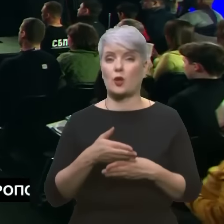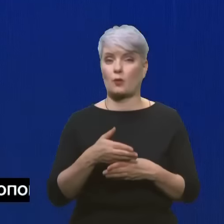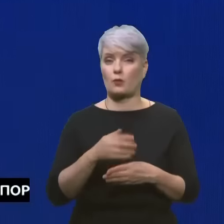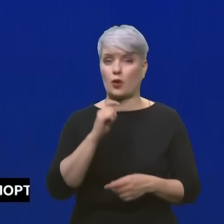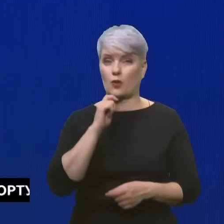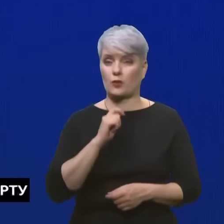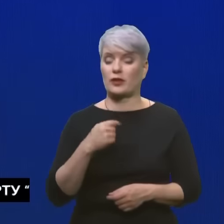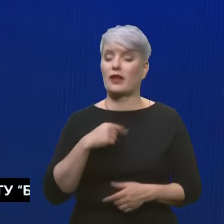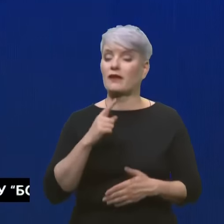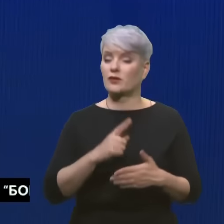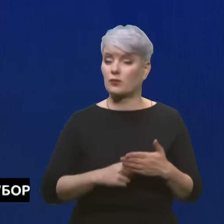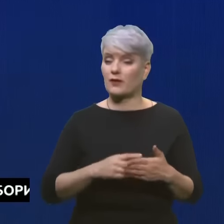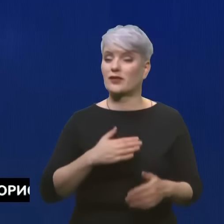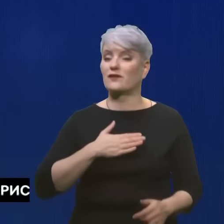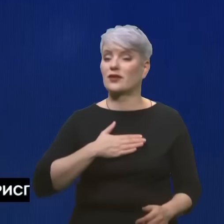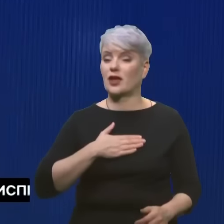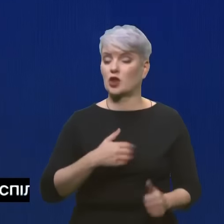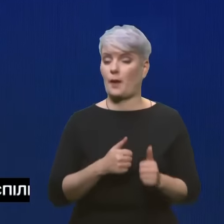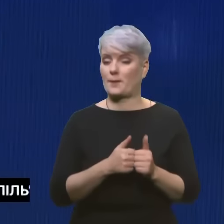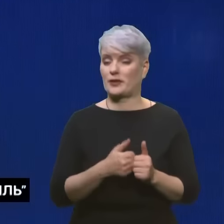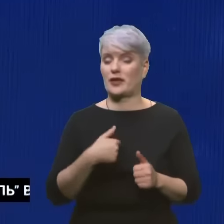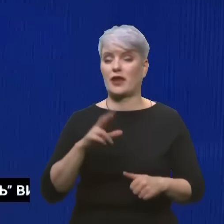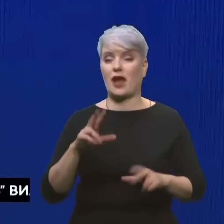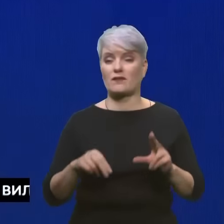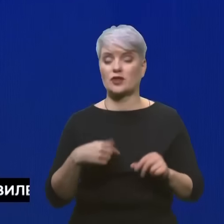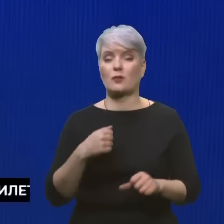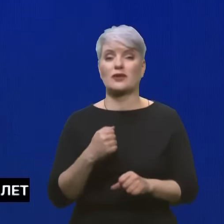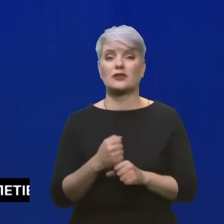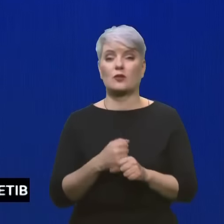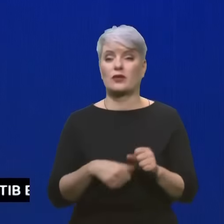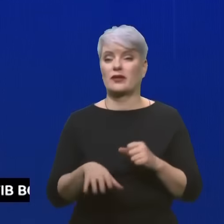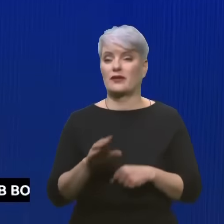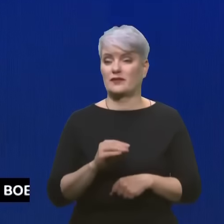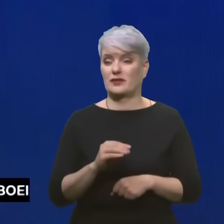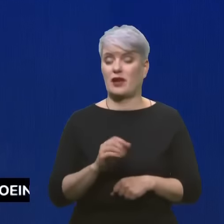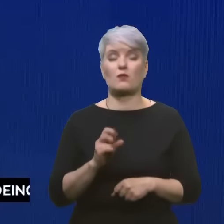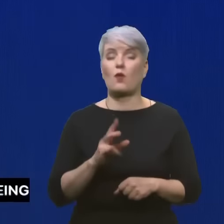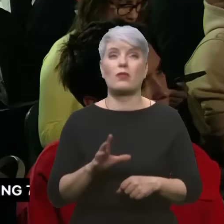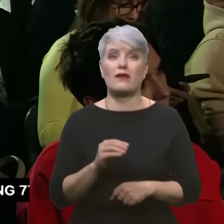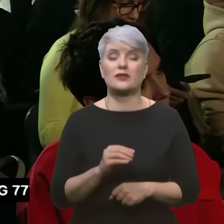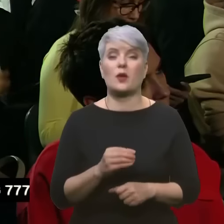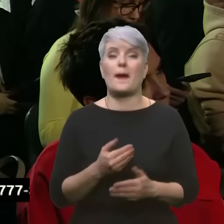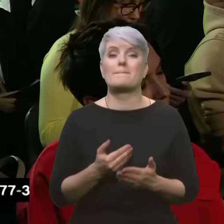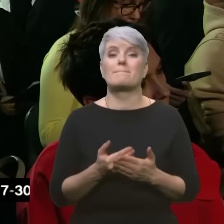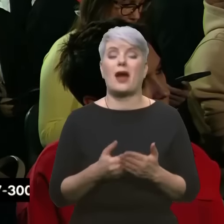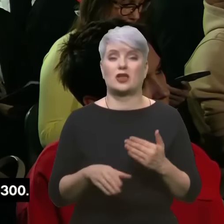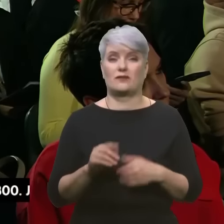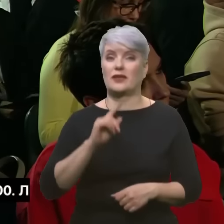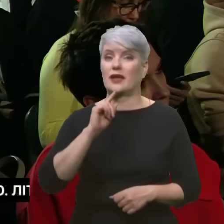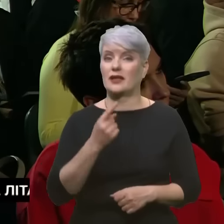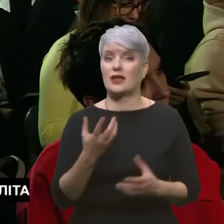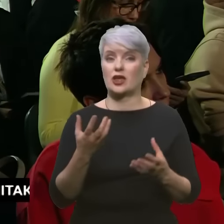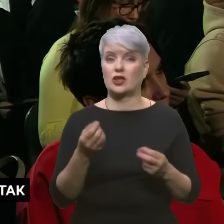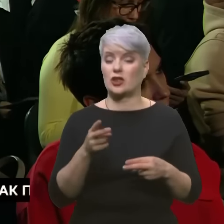Тому я впевнений в наших партнерах, я вважаю, що ми зробили все, можна все, майже все. Рік ще не закінчився.